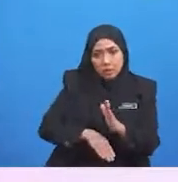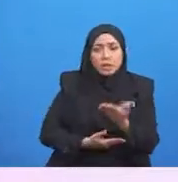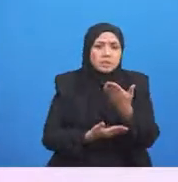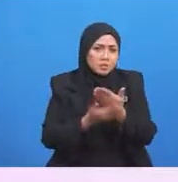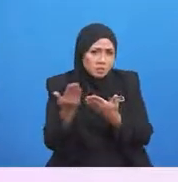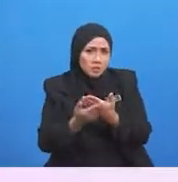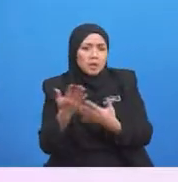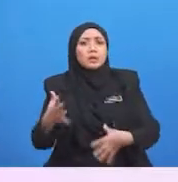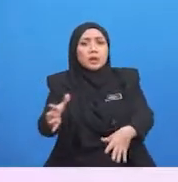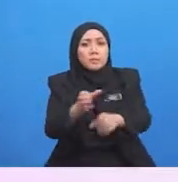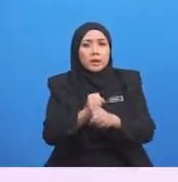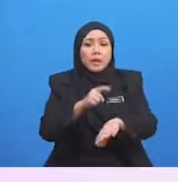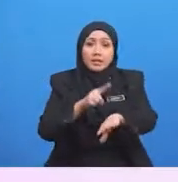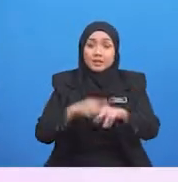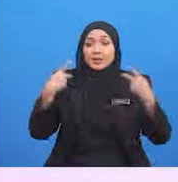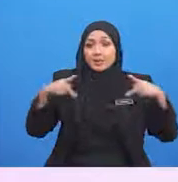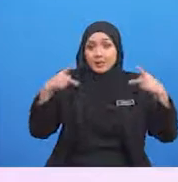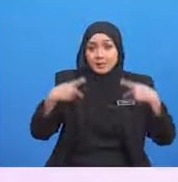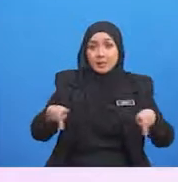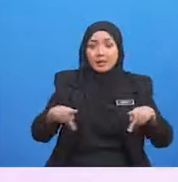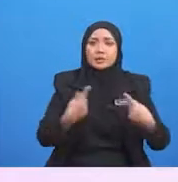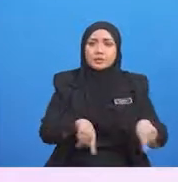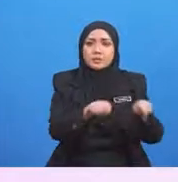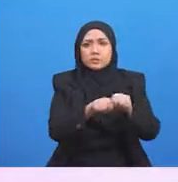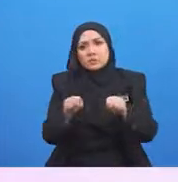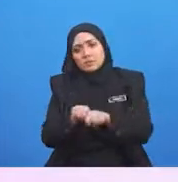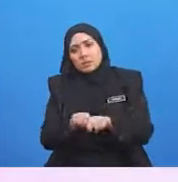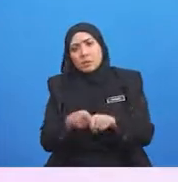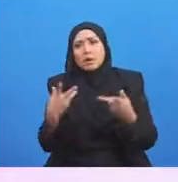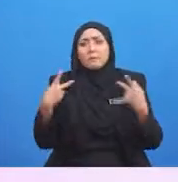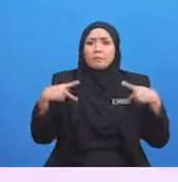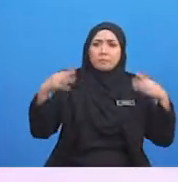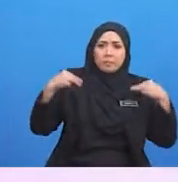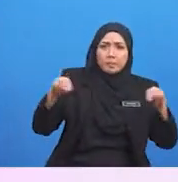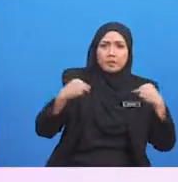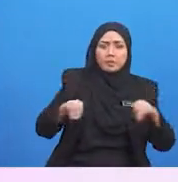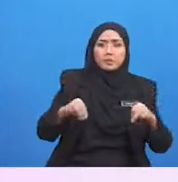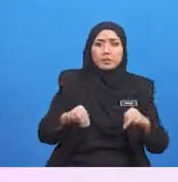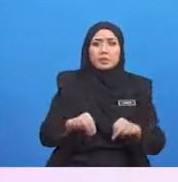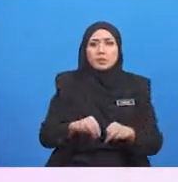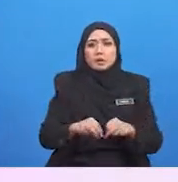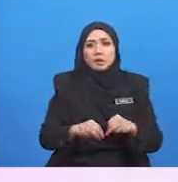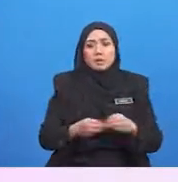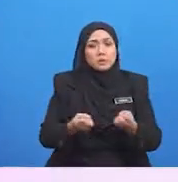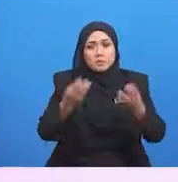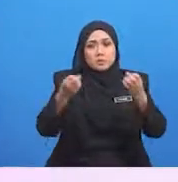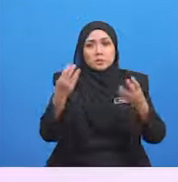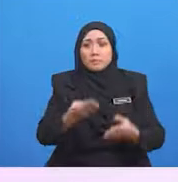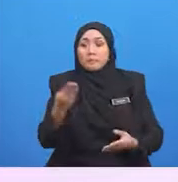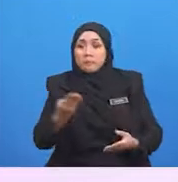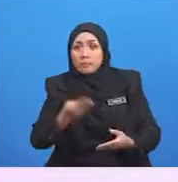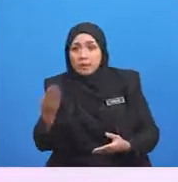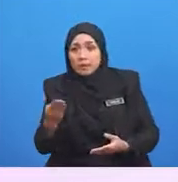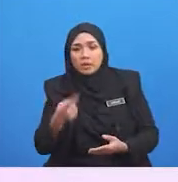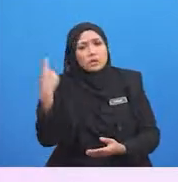senang diperolehi di kedai-kedai seperti kedai runcit, pasar raya dan juga kedai serbaneka. Kita selalu